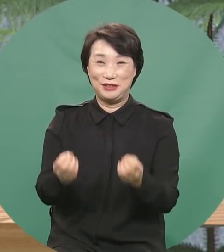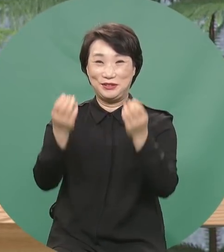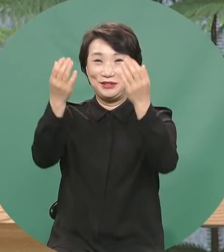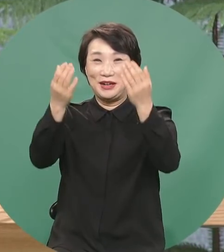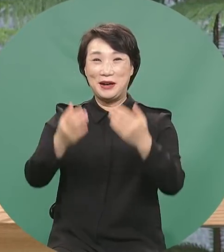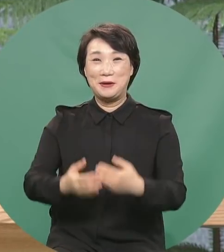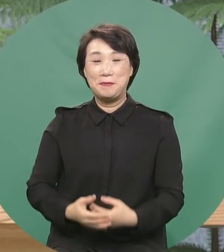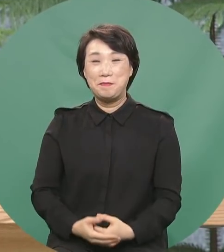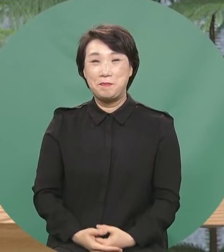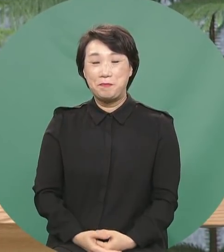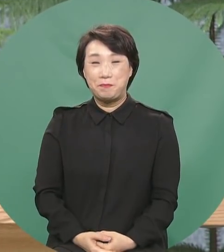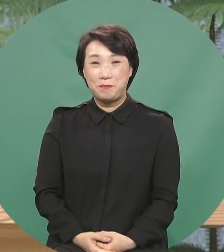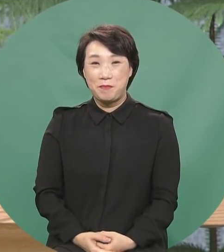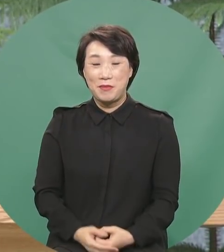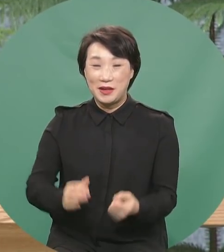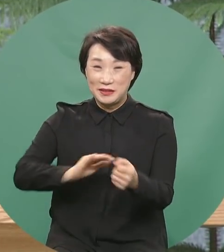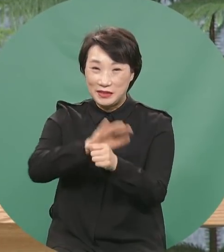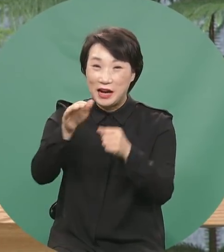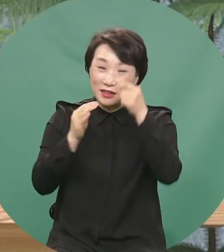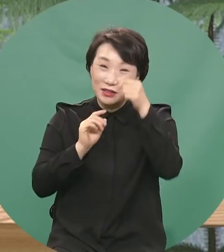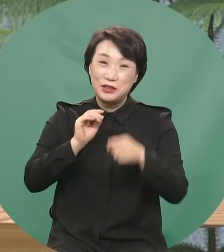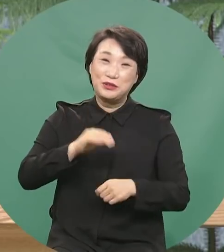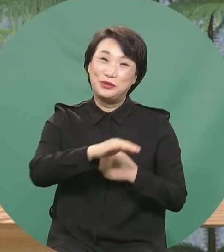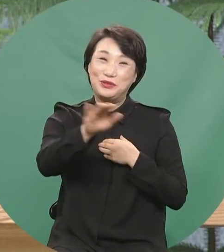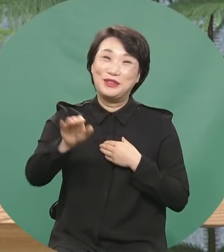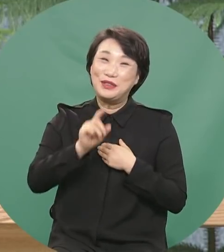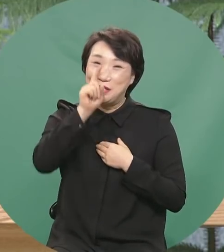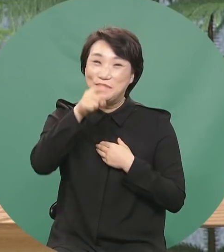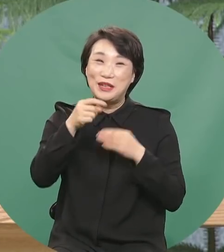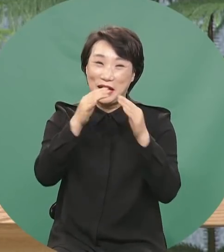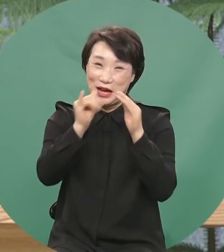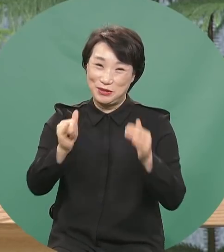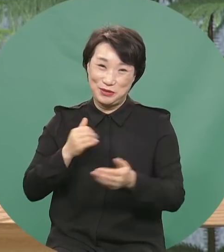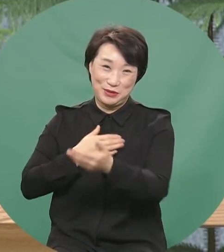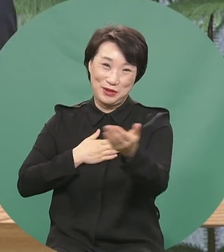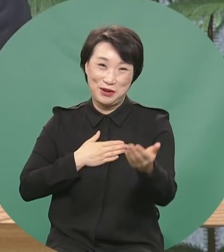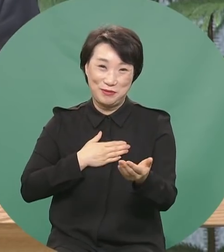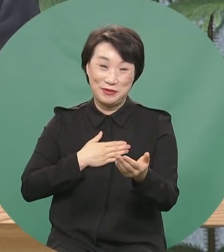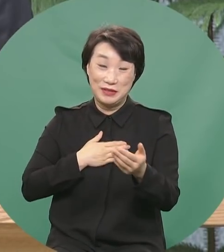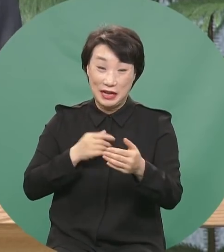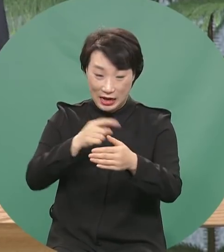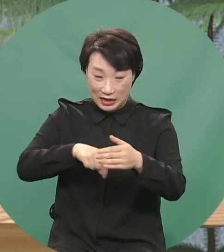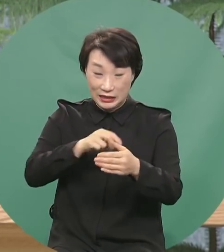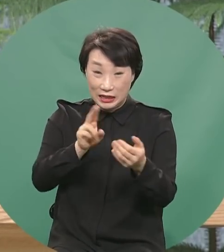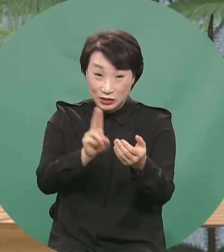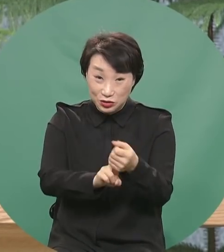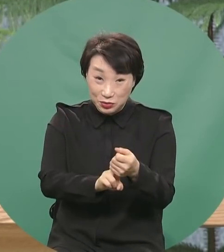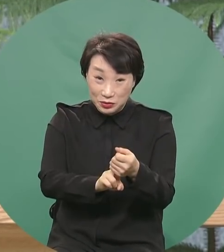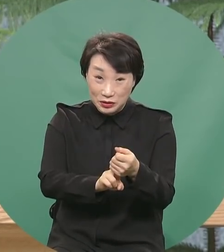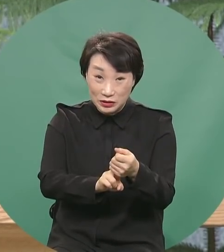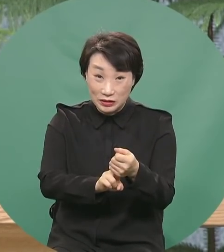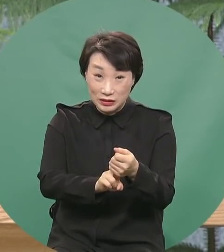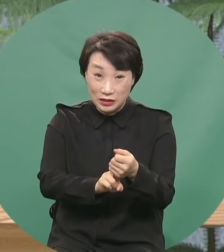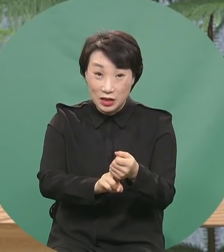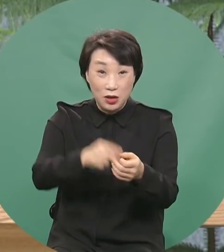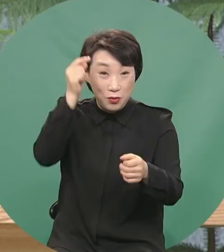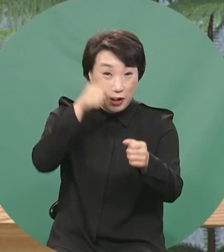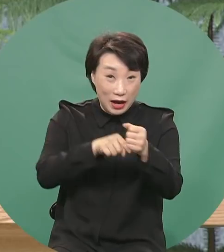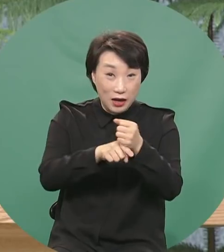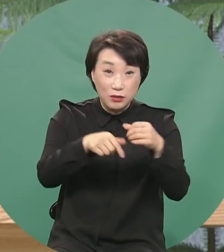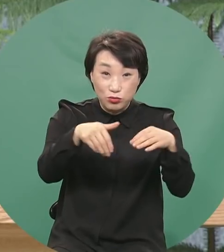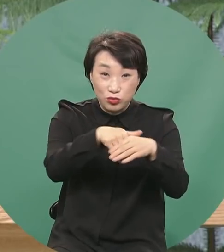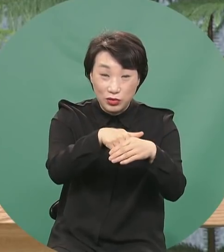할렐루야. 사랑하는 연세가족이요, 여러분 속에 잠재하고 있는 과학